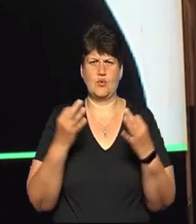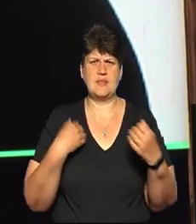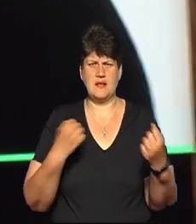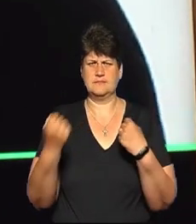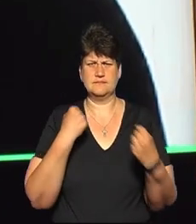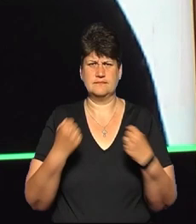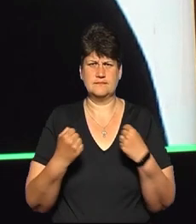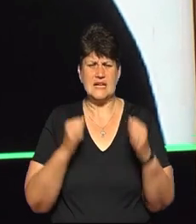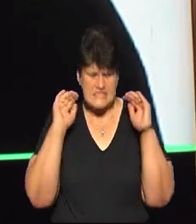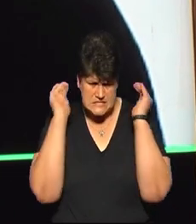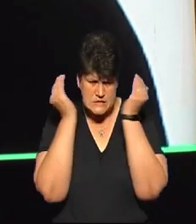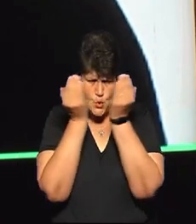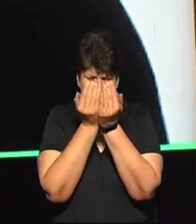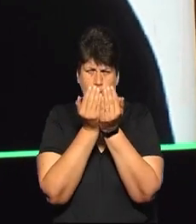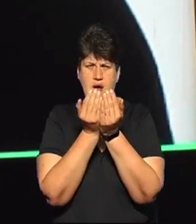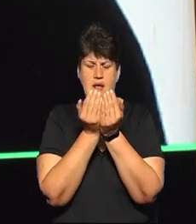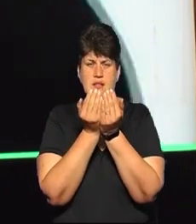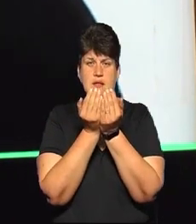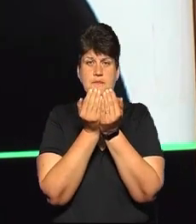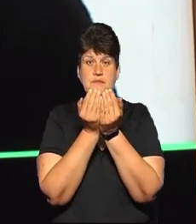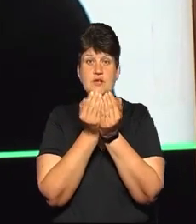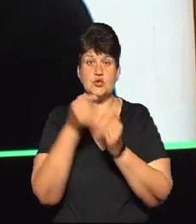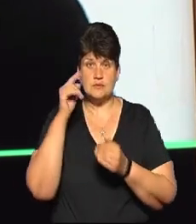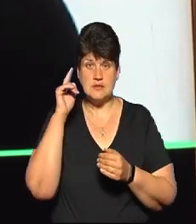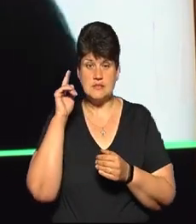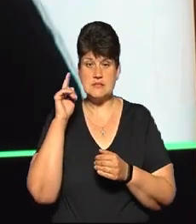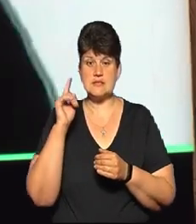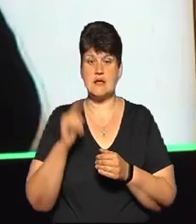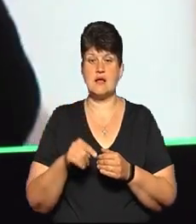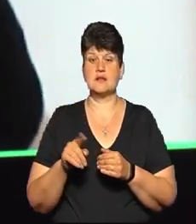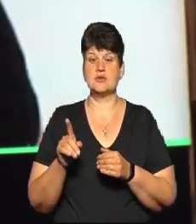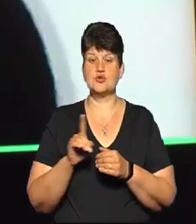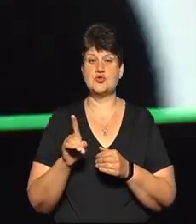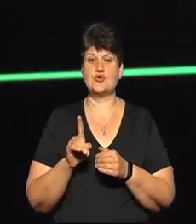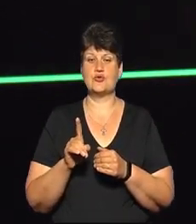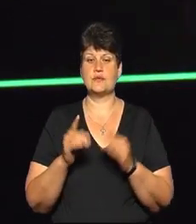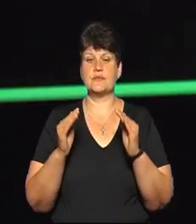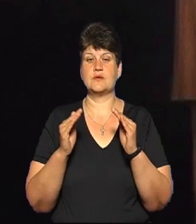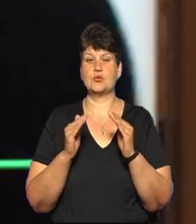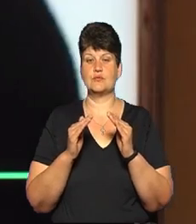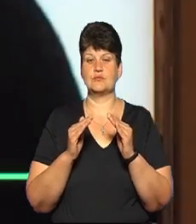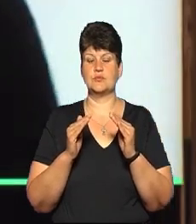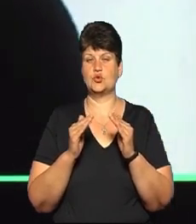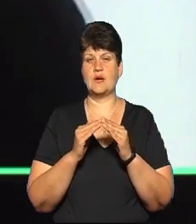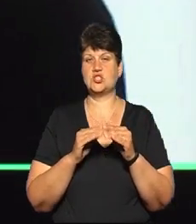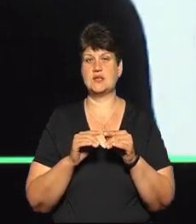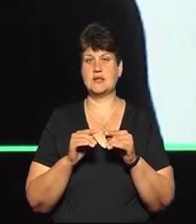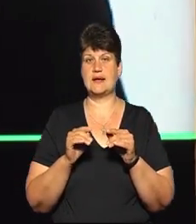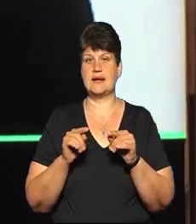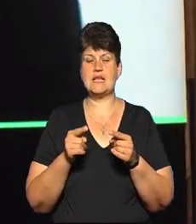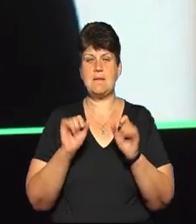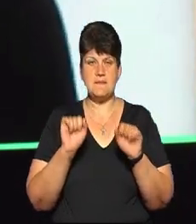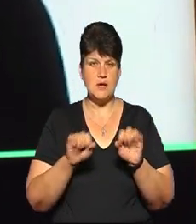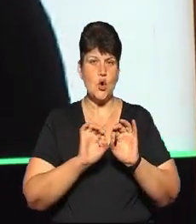Але ізолювали з причиною того, що знали, що якби я був на волі, чи був би під домашнім арештом, я би міг донести людям